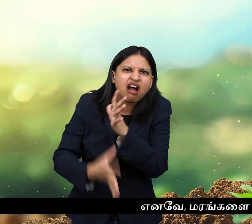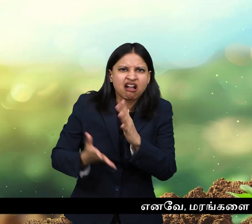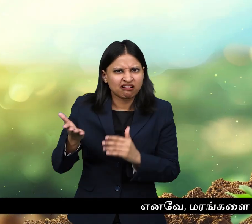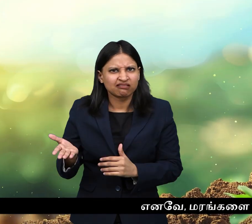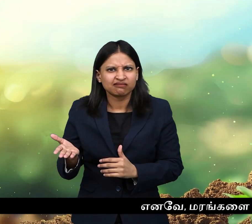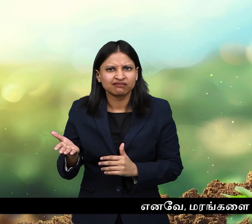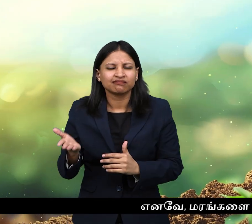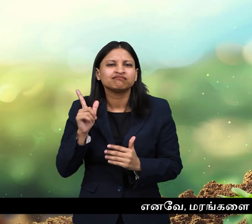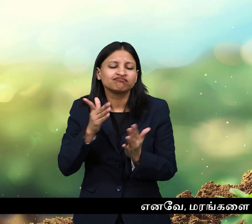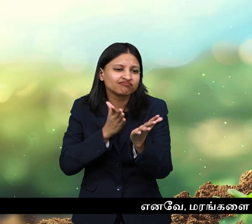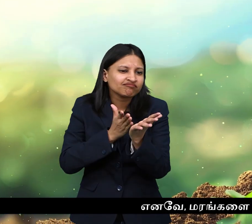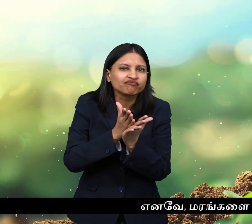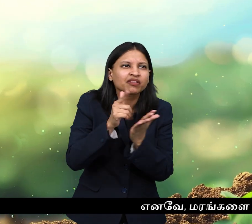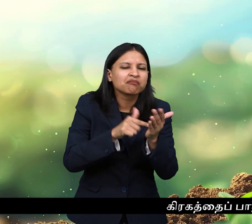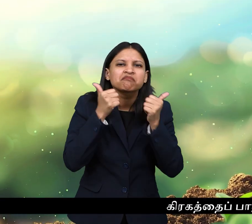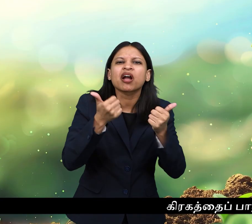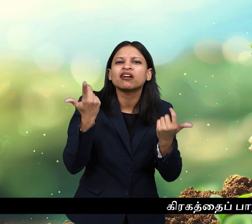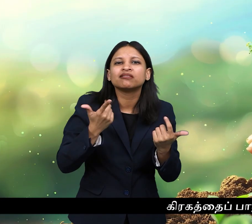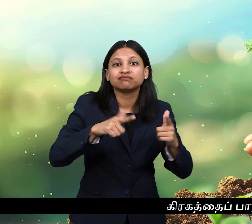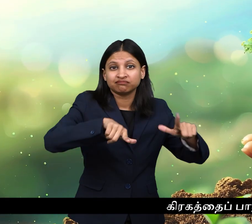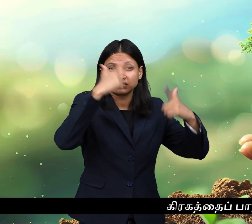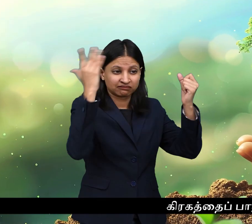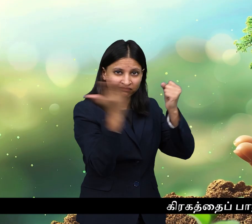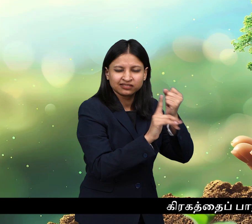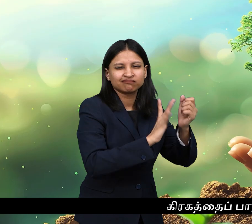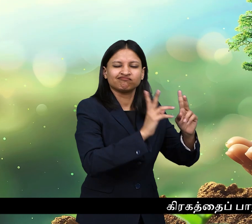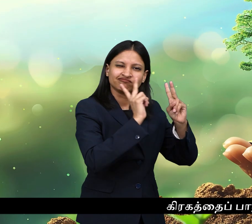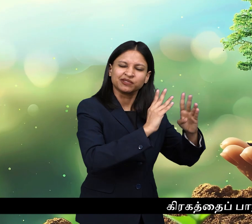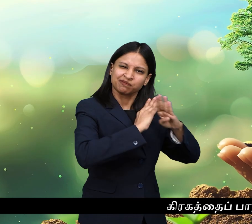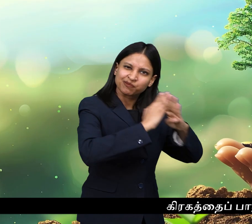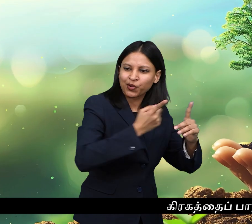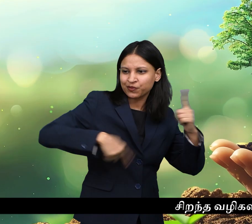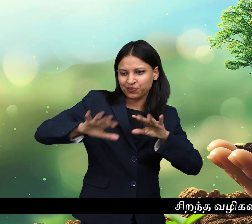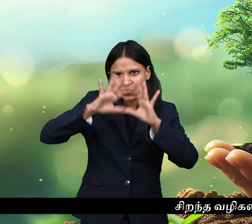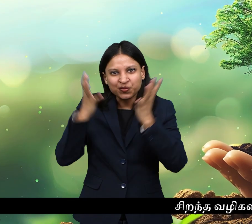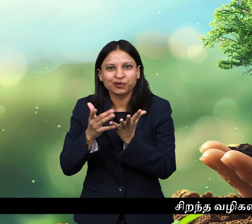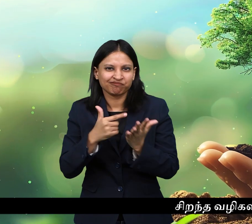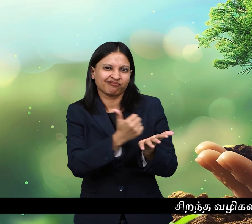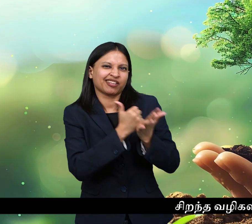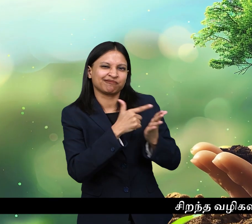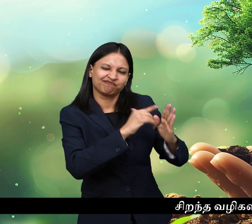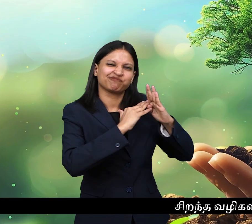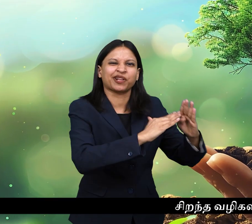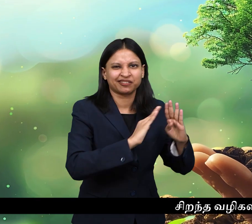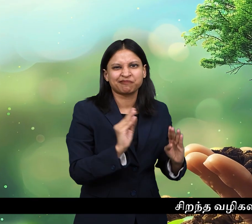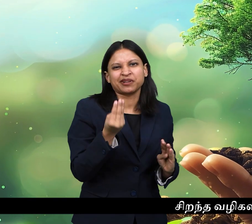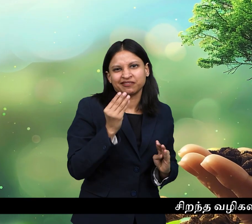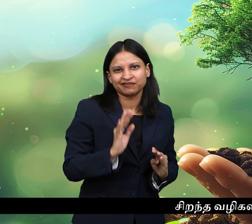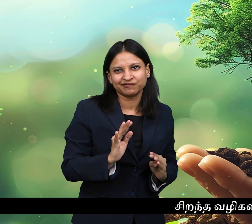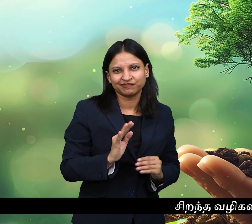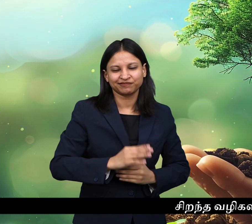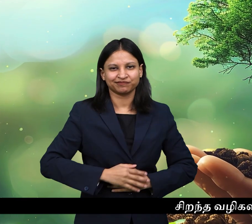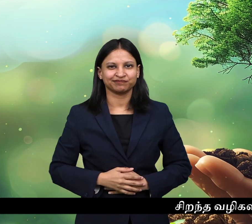எனவே மரங்களை காப்பாற்றுவது நமது கிரகத்தை பாதுகாப்பதற்கான சிறந்த வழிகளில் ஒன்றாகும்.